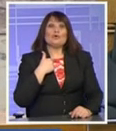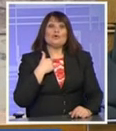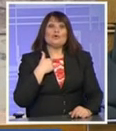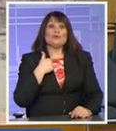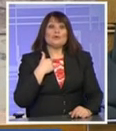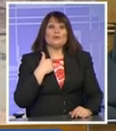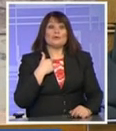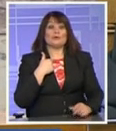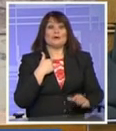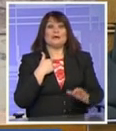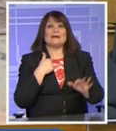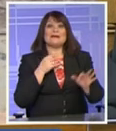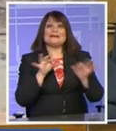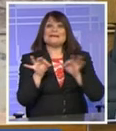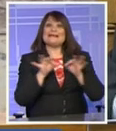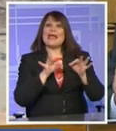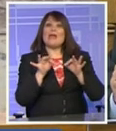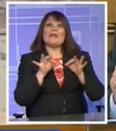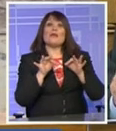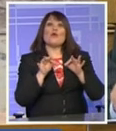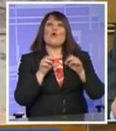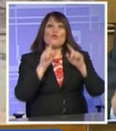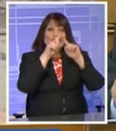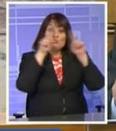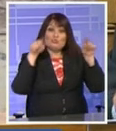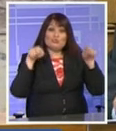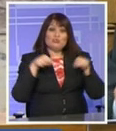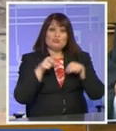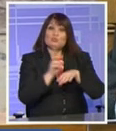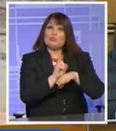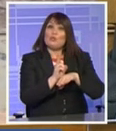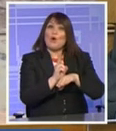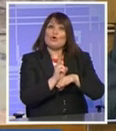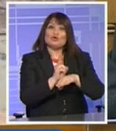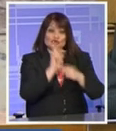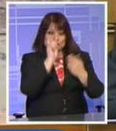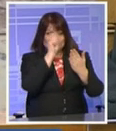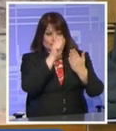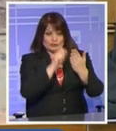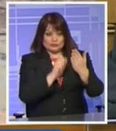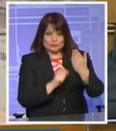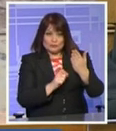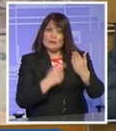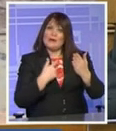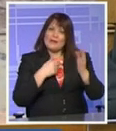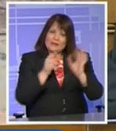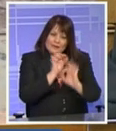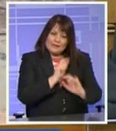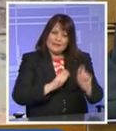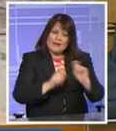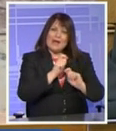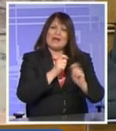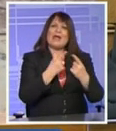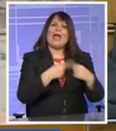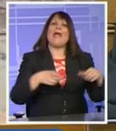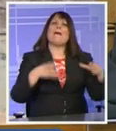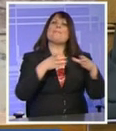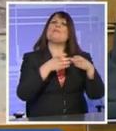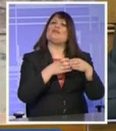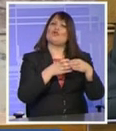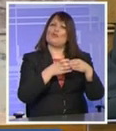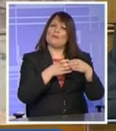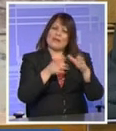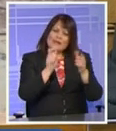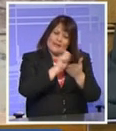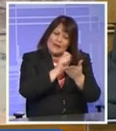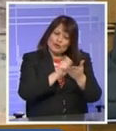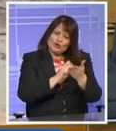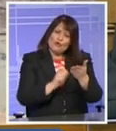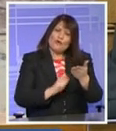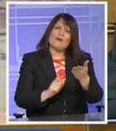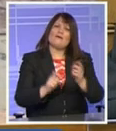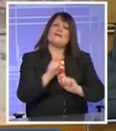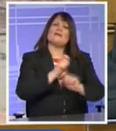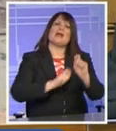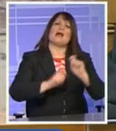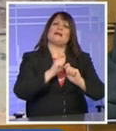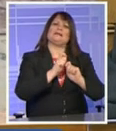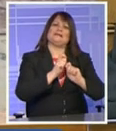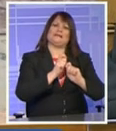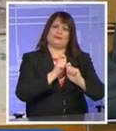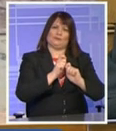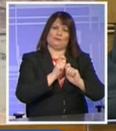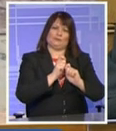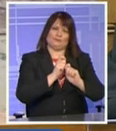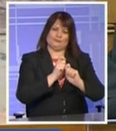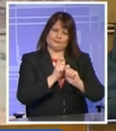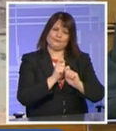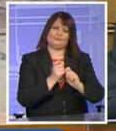αυτό το σχέδιο εντύπου θα ετοιμαστεί τις αμέσως επόμενες ημέρες από την ίδια την Επιτροπή του Πόθεν Έσχες,